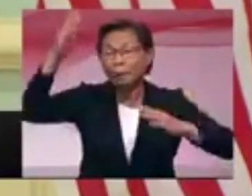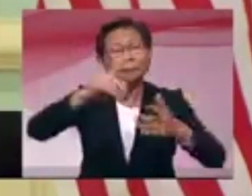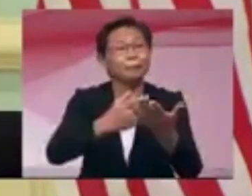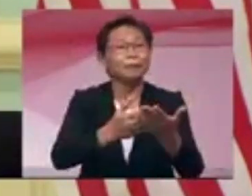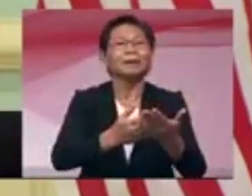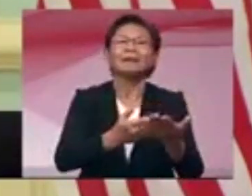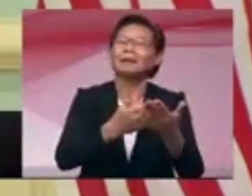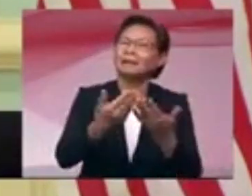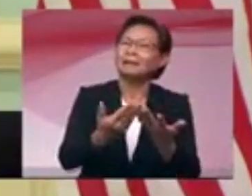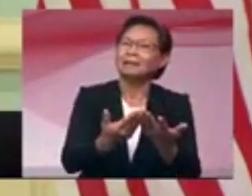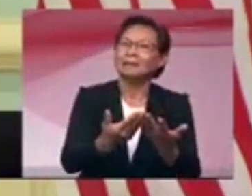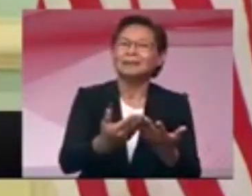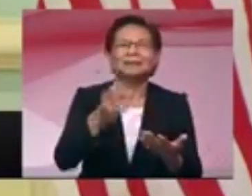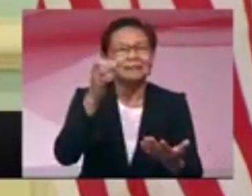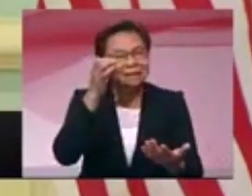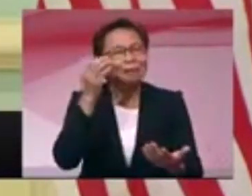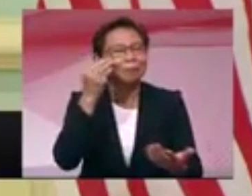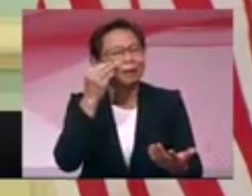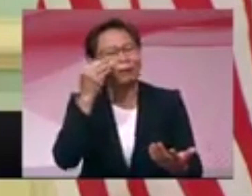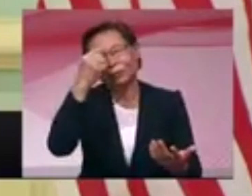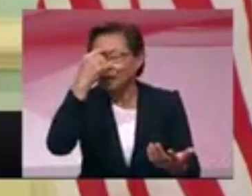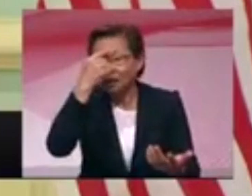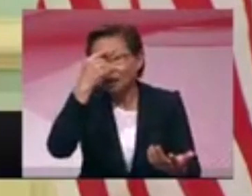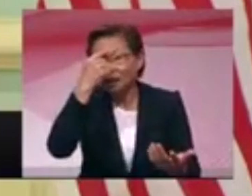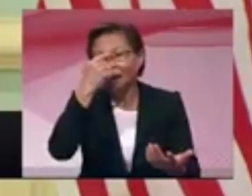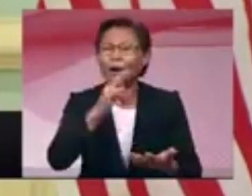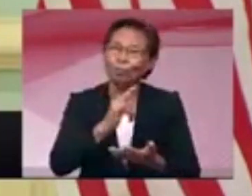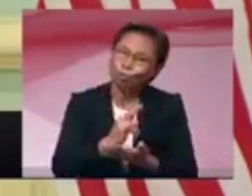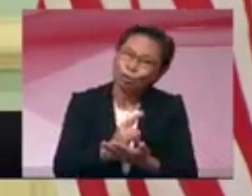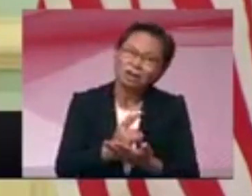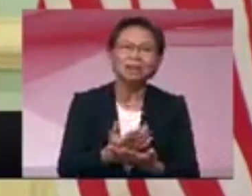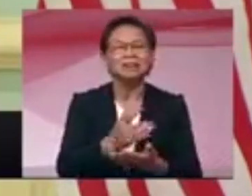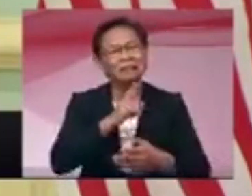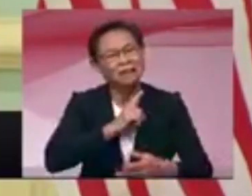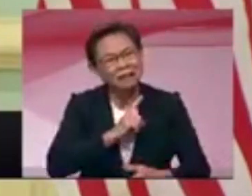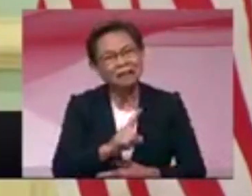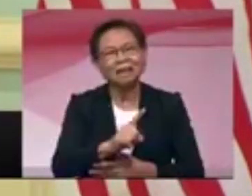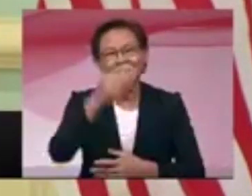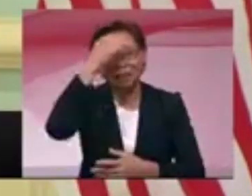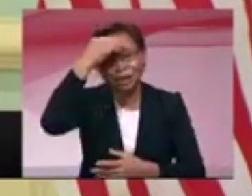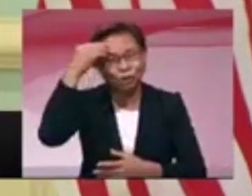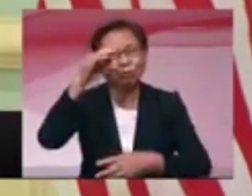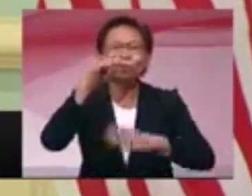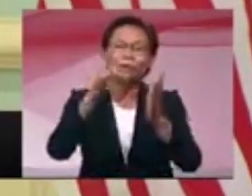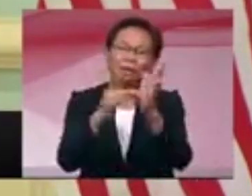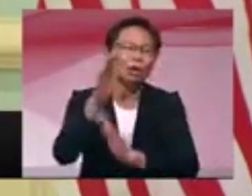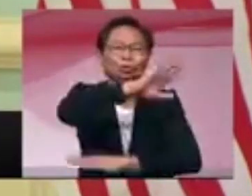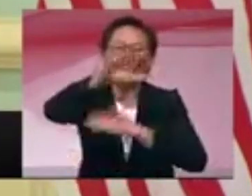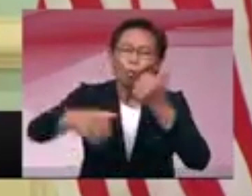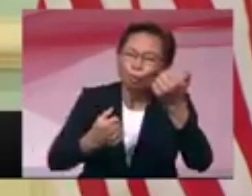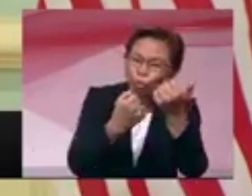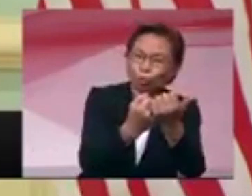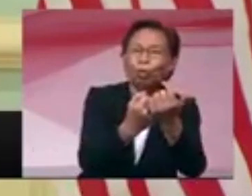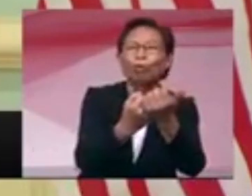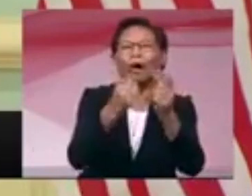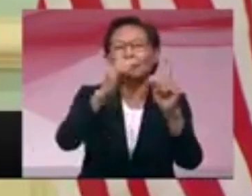tanpa mengira kaum, semuanya memberikan sokongan terhadap tindakan yang dilakukan oleh kerajaan dan